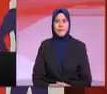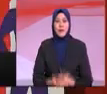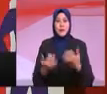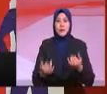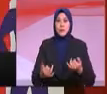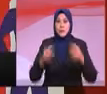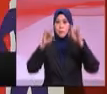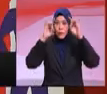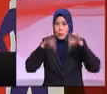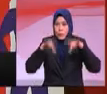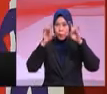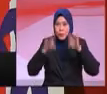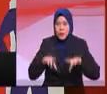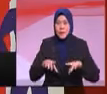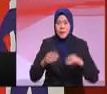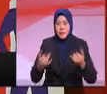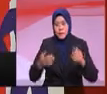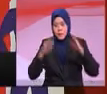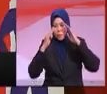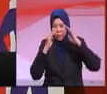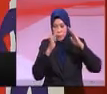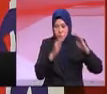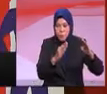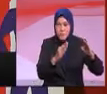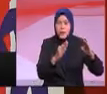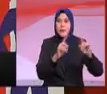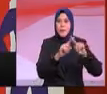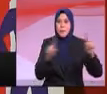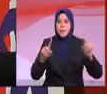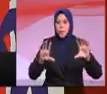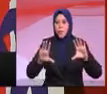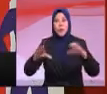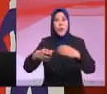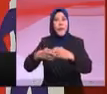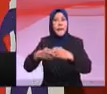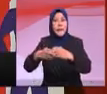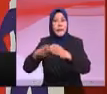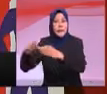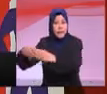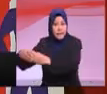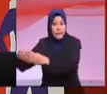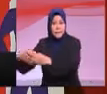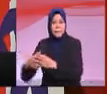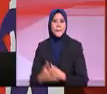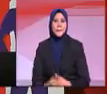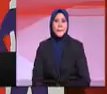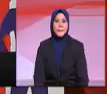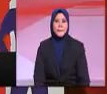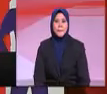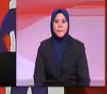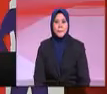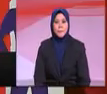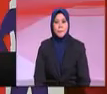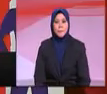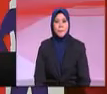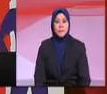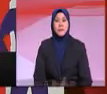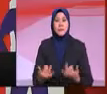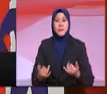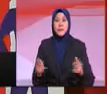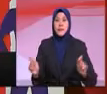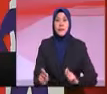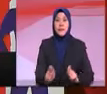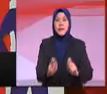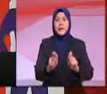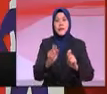yang kita jalankan ialah saringan tertumpu tetapi berkumpulan. Next. Dan ini ialah tindakan